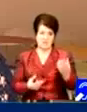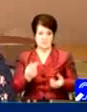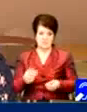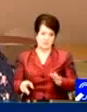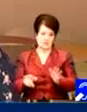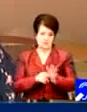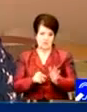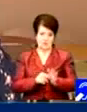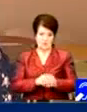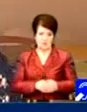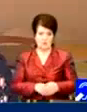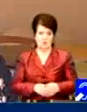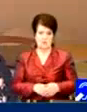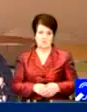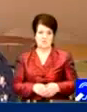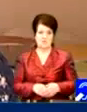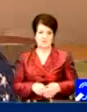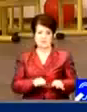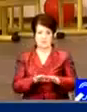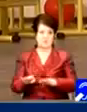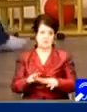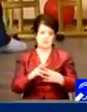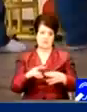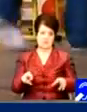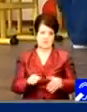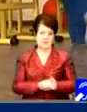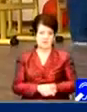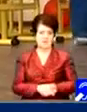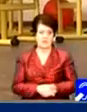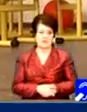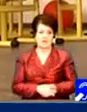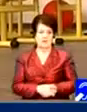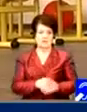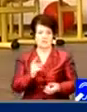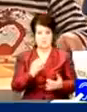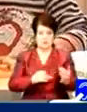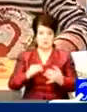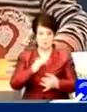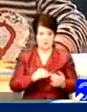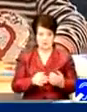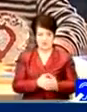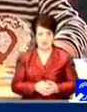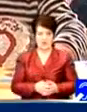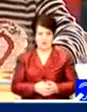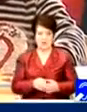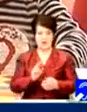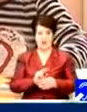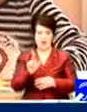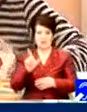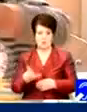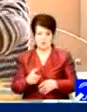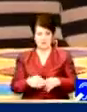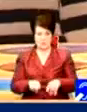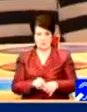împreună cu copiii, cu semenii săi și să întrețină o relație de comunicare. Educatorii au muncit și ei pentru ca